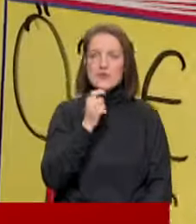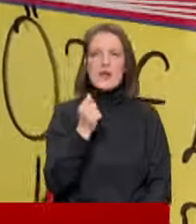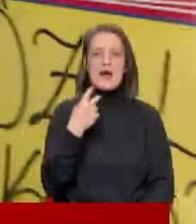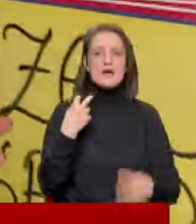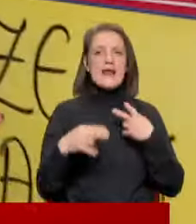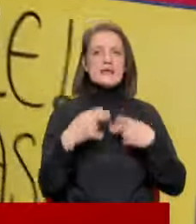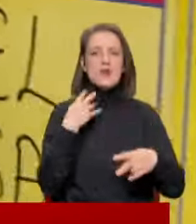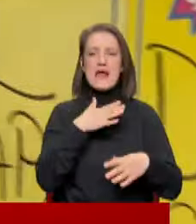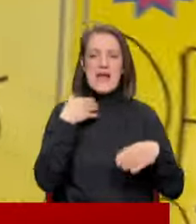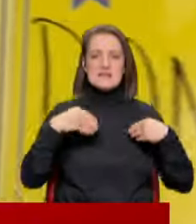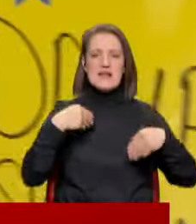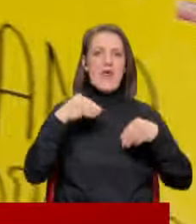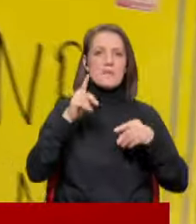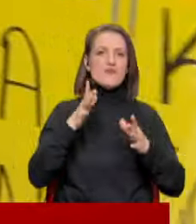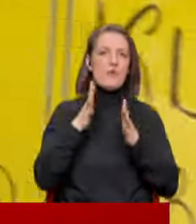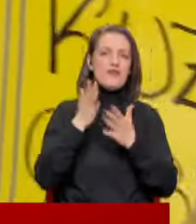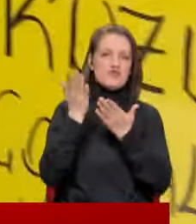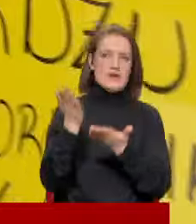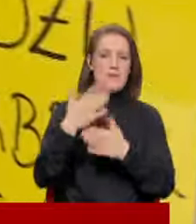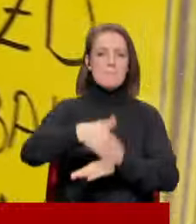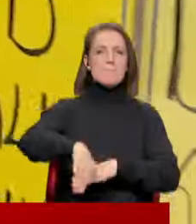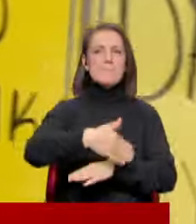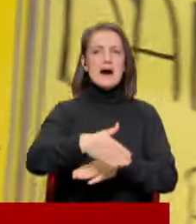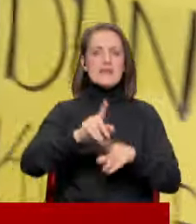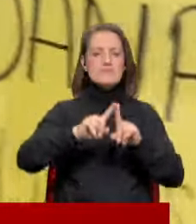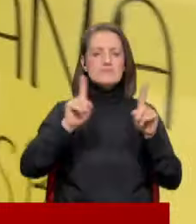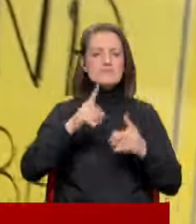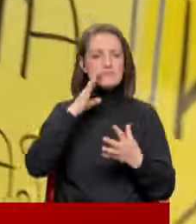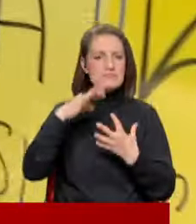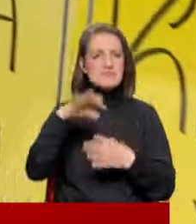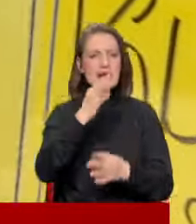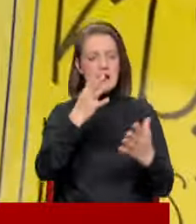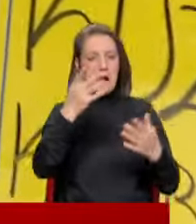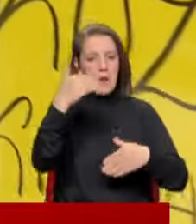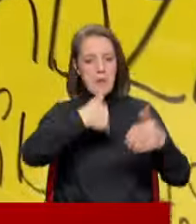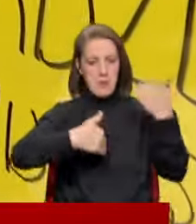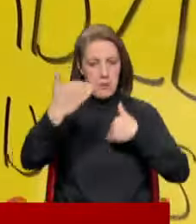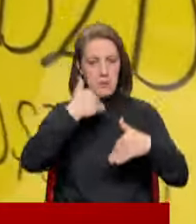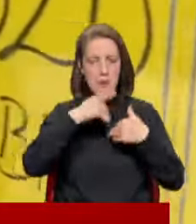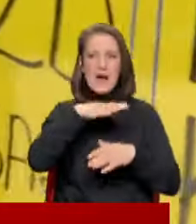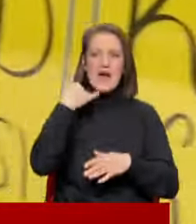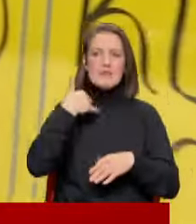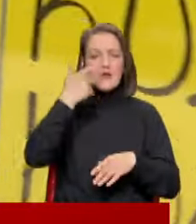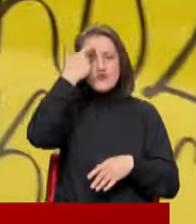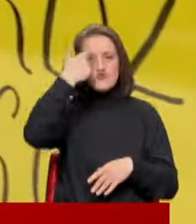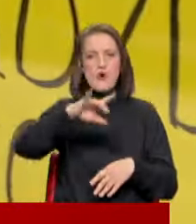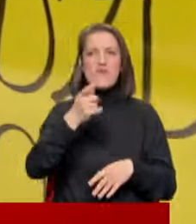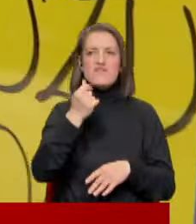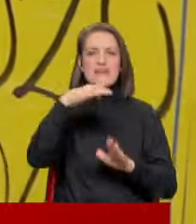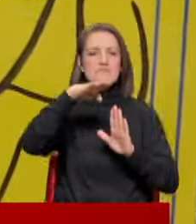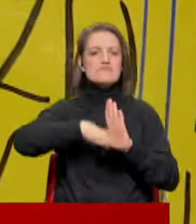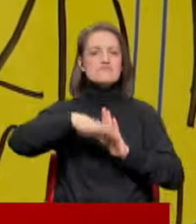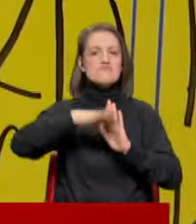restoranlara et satan bir toptancı ydı Aslında Mahalle arasında tüketicilerden ilgi görünce ette şok fiyat indirim